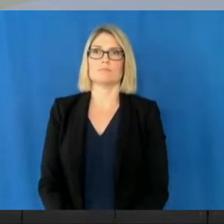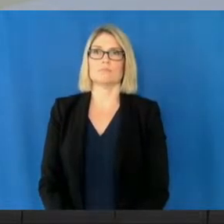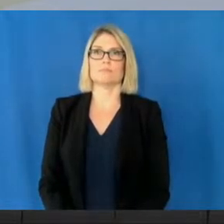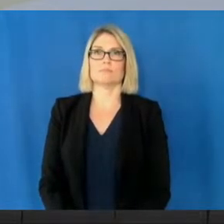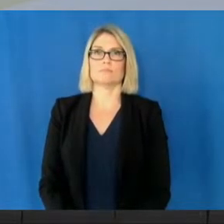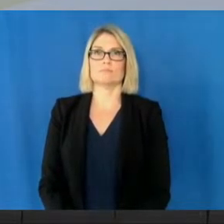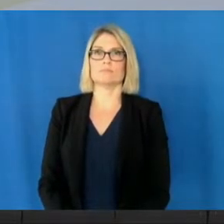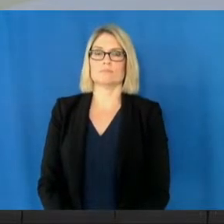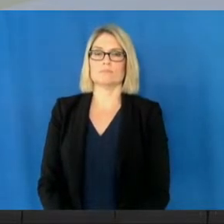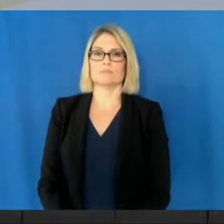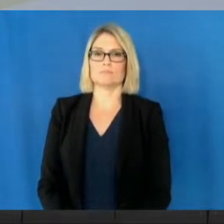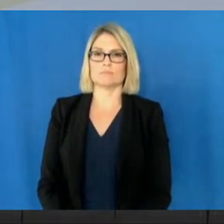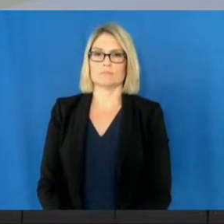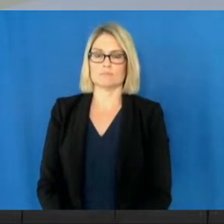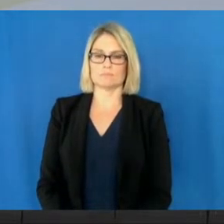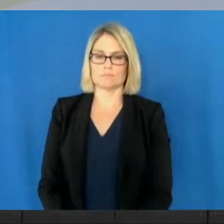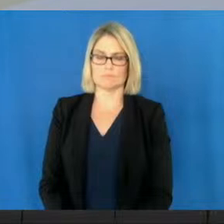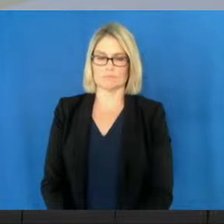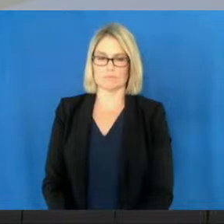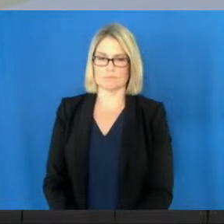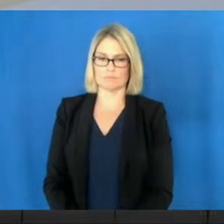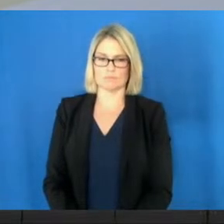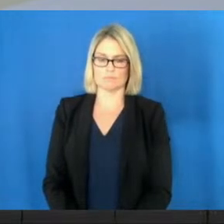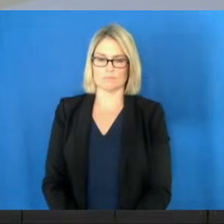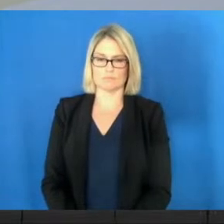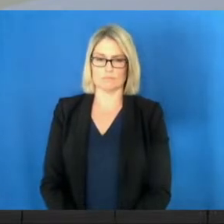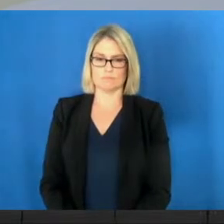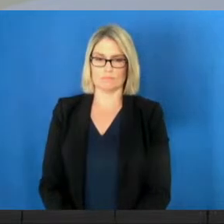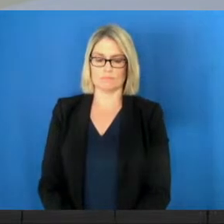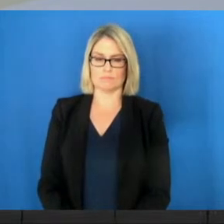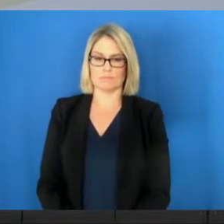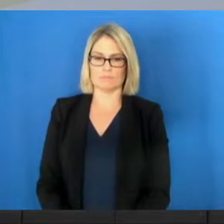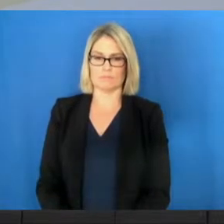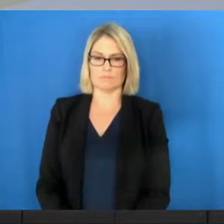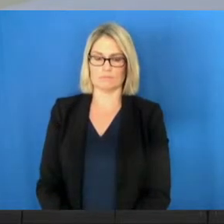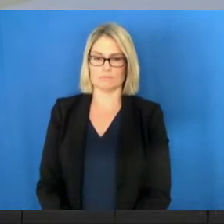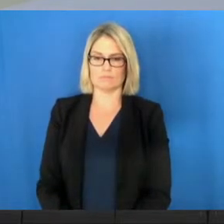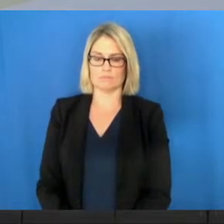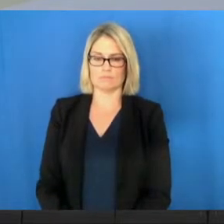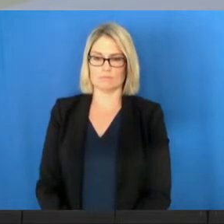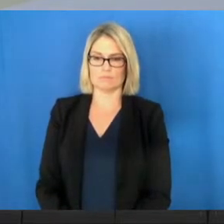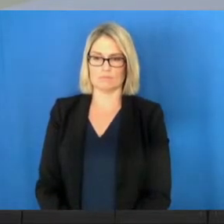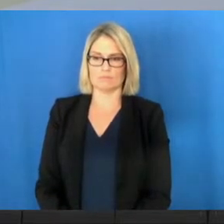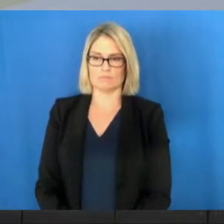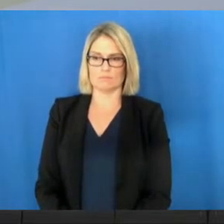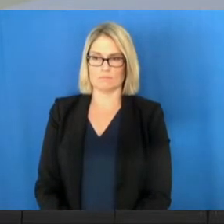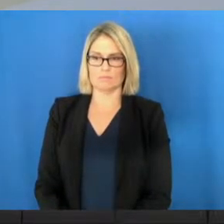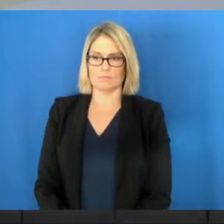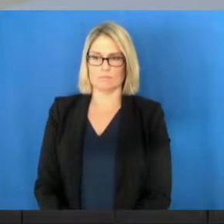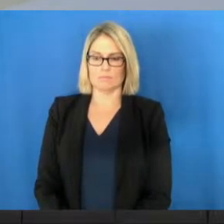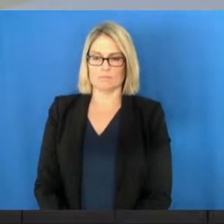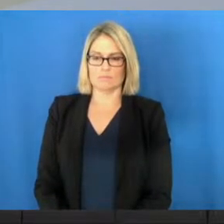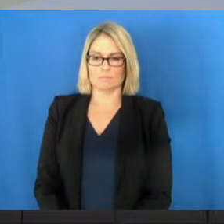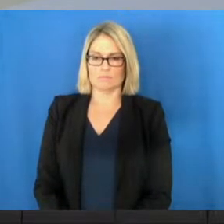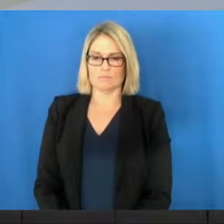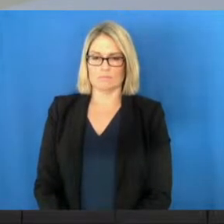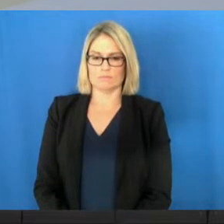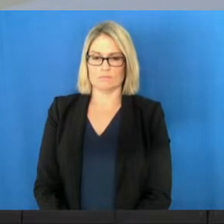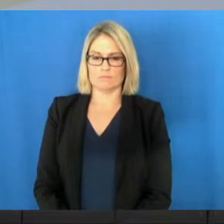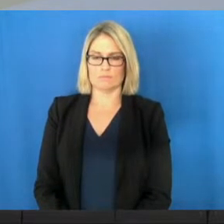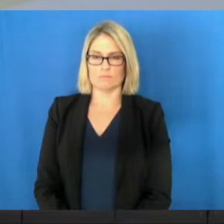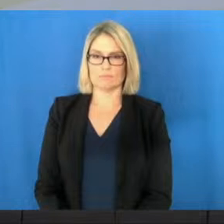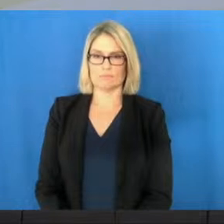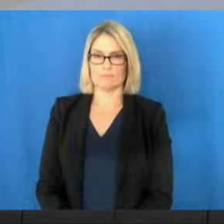Prince-Édouard. En vigueur, immédiatement, lorsque c'est possible, je demande aux travailleurs par rotation et aux